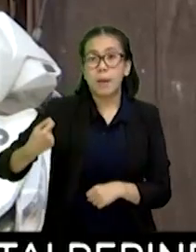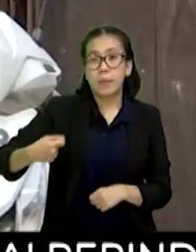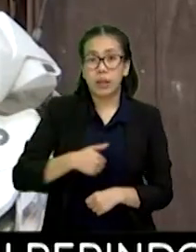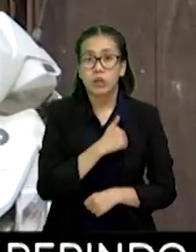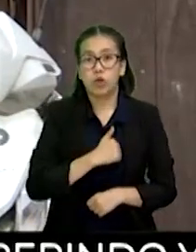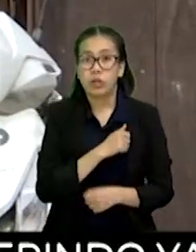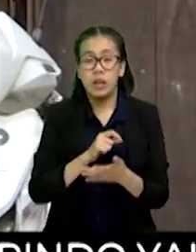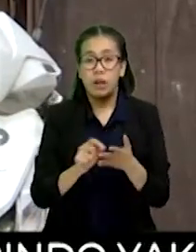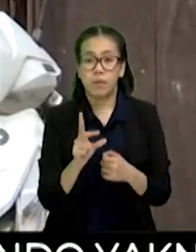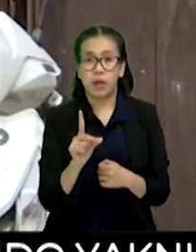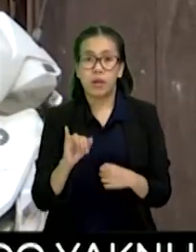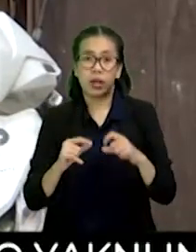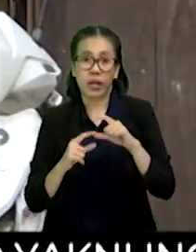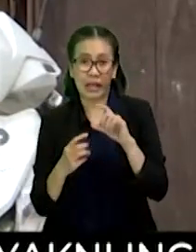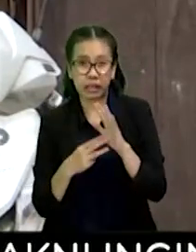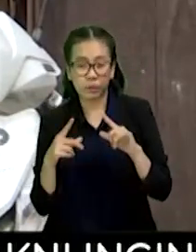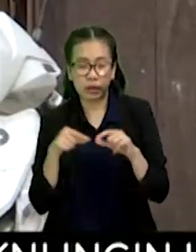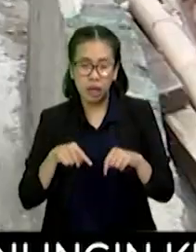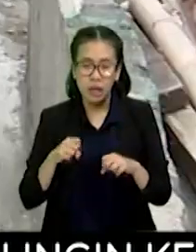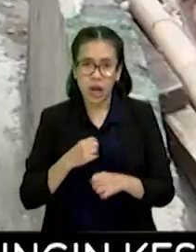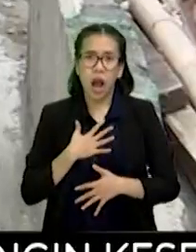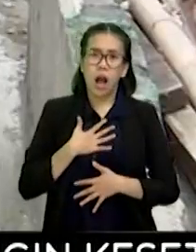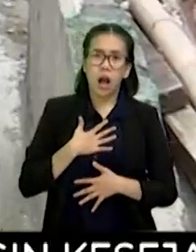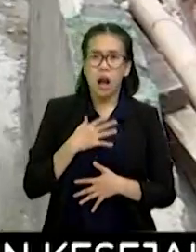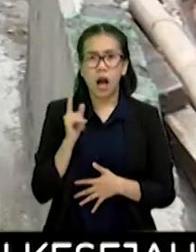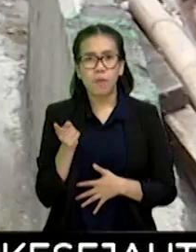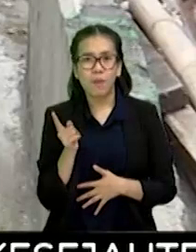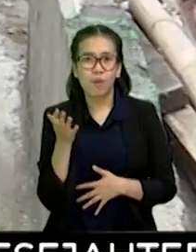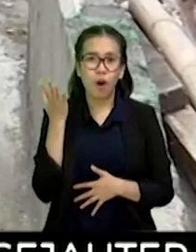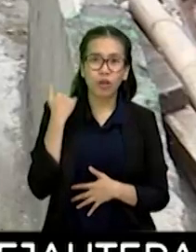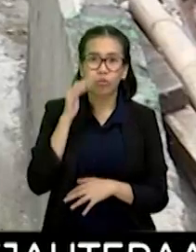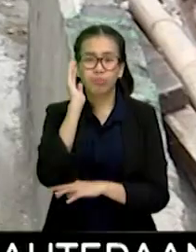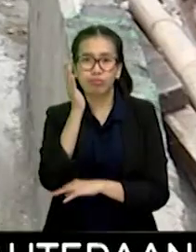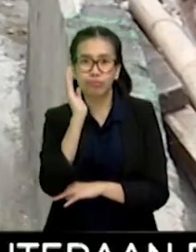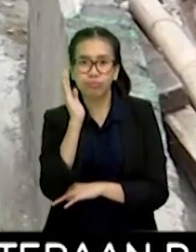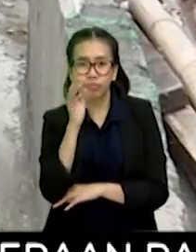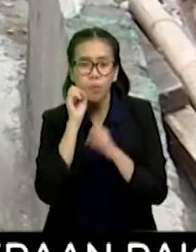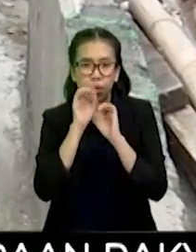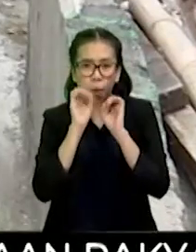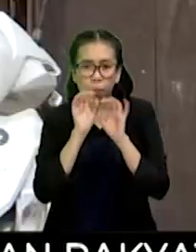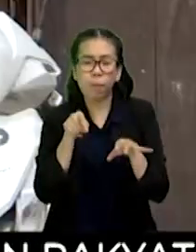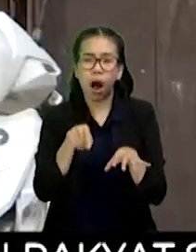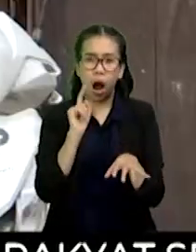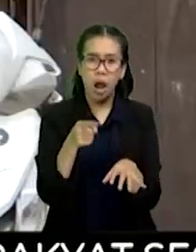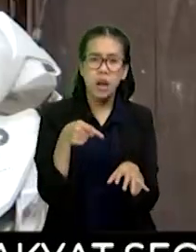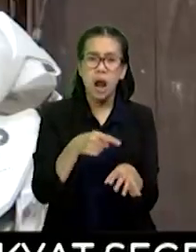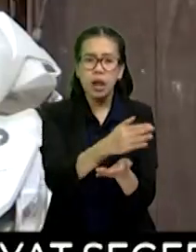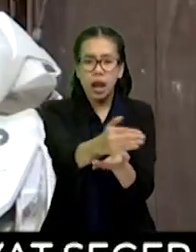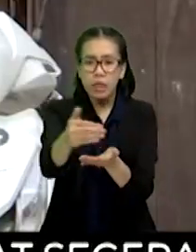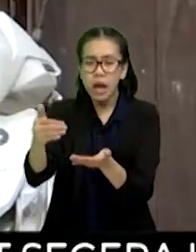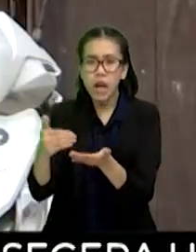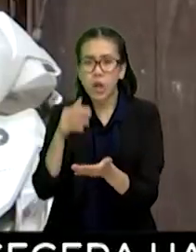Rismaharini baru-baru ini menggegerkan banyak pihak saat memaparkan semuanya terkait dengan data